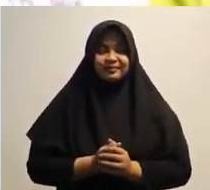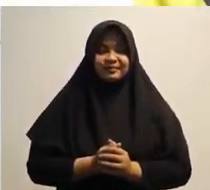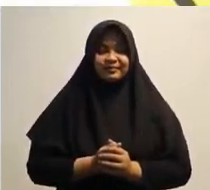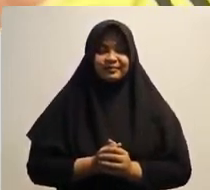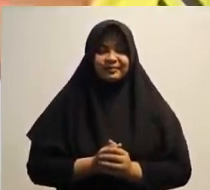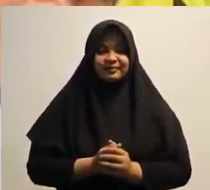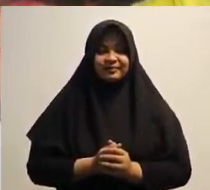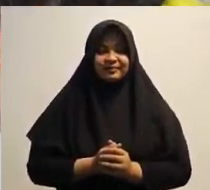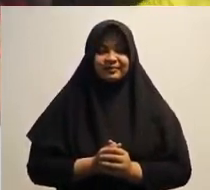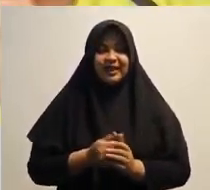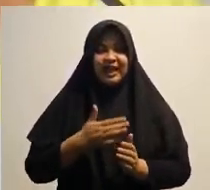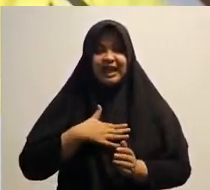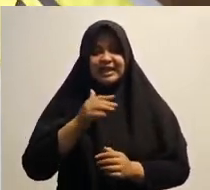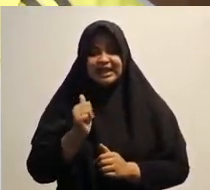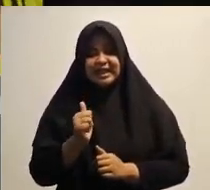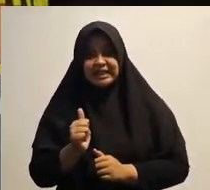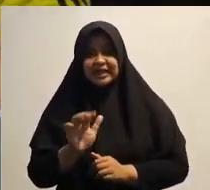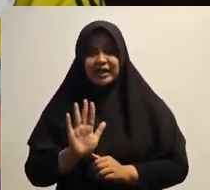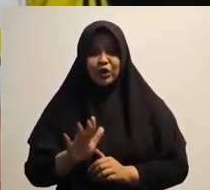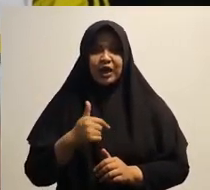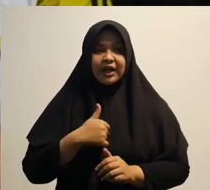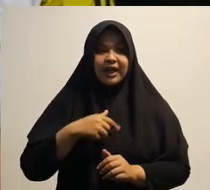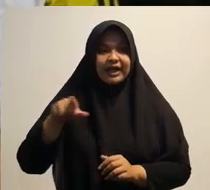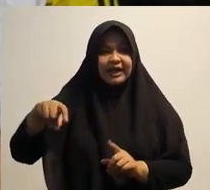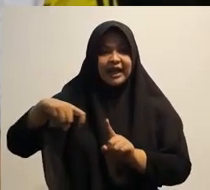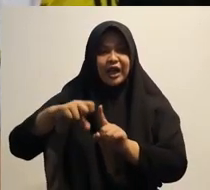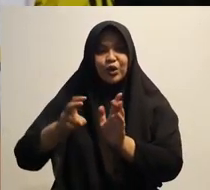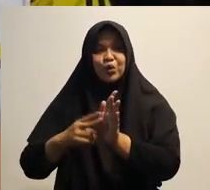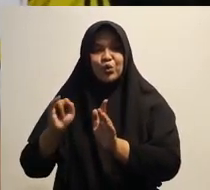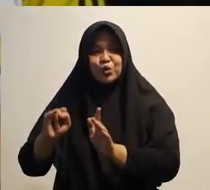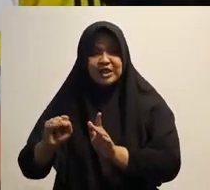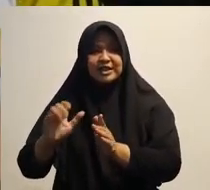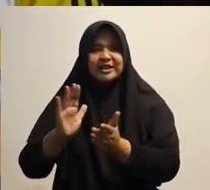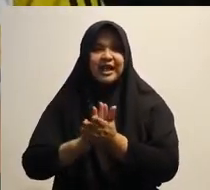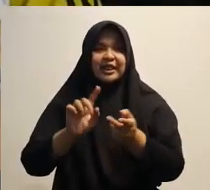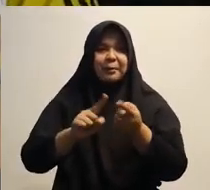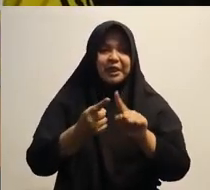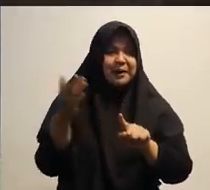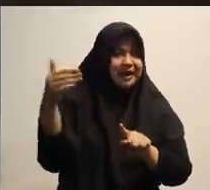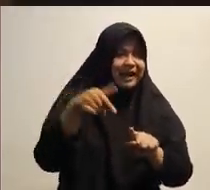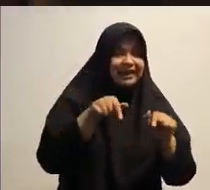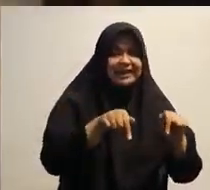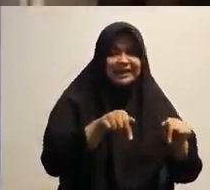Gimana? Saya nih Pak. Oh iya ini ada Mbak Kuni dan teman-teman ada.